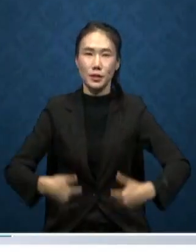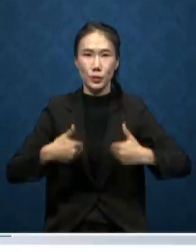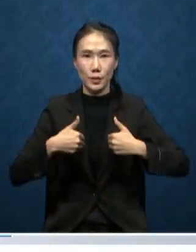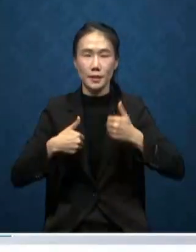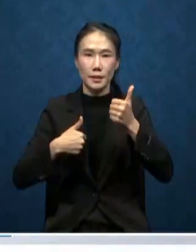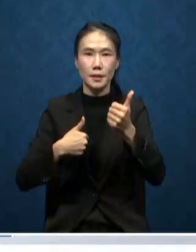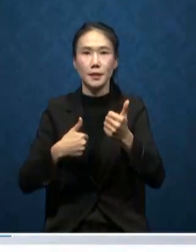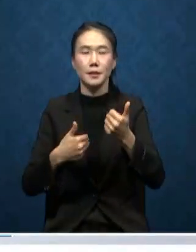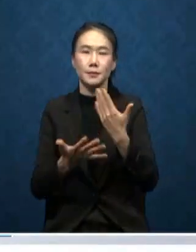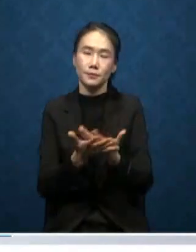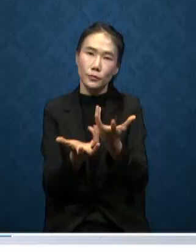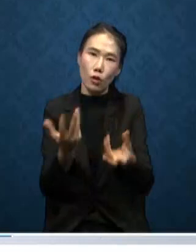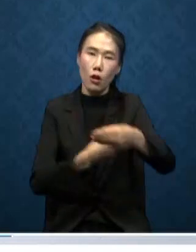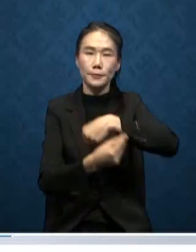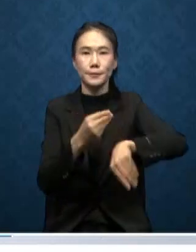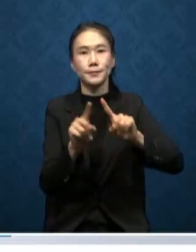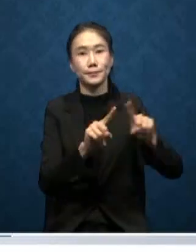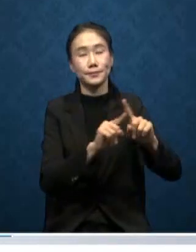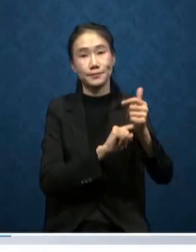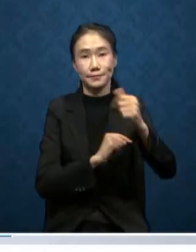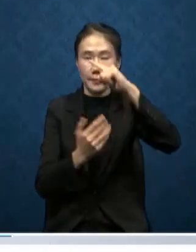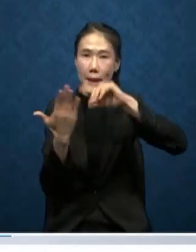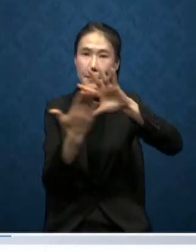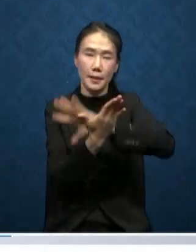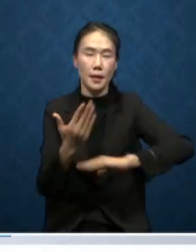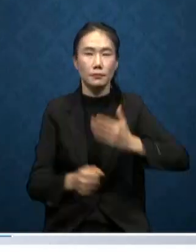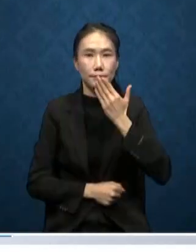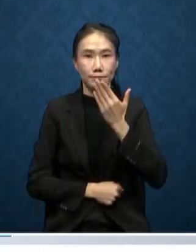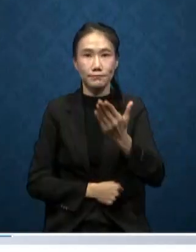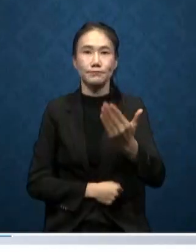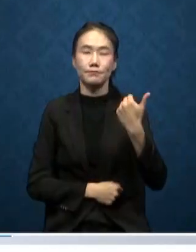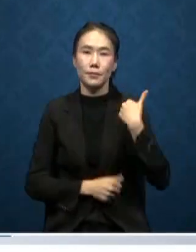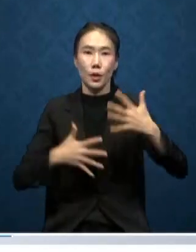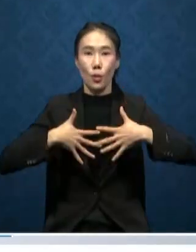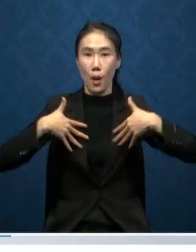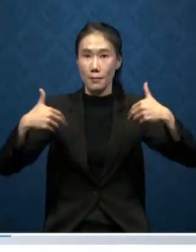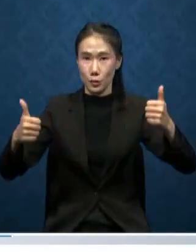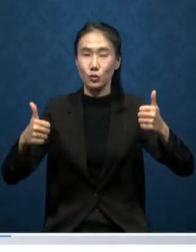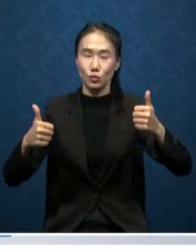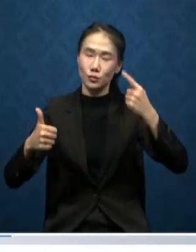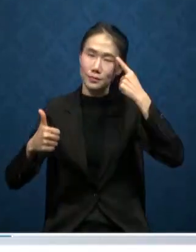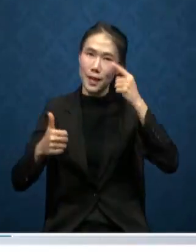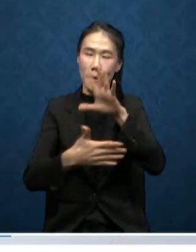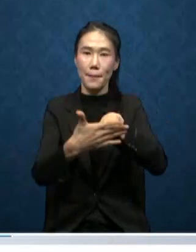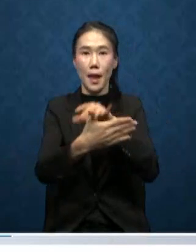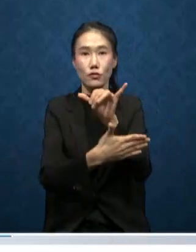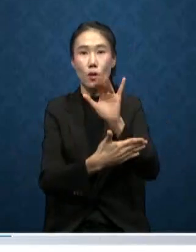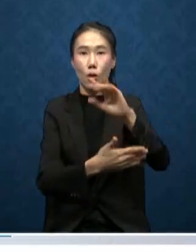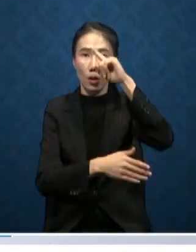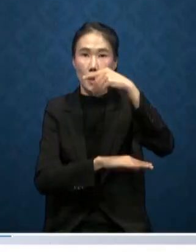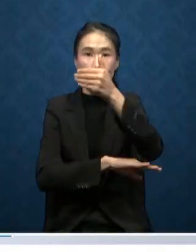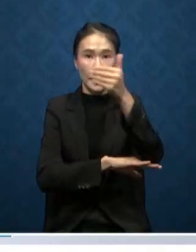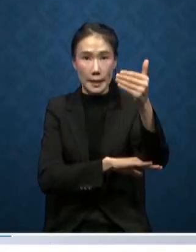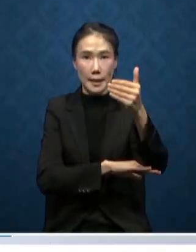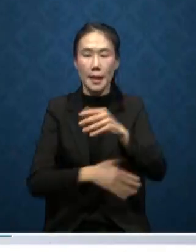ทรัพย์สินประเทศไทยมีความมั่นคงยั่งยืนและมีสันติสุขเป็นไปตามยุทธศาสตร์ชาติและ